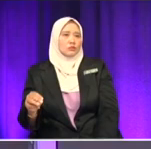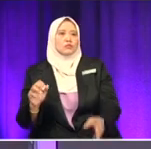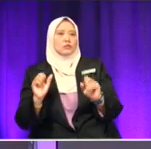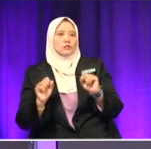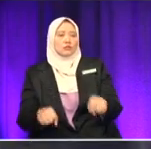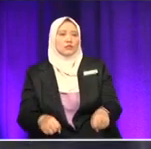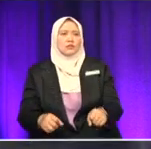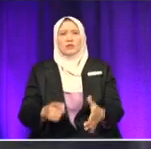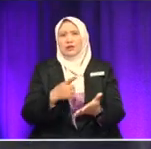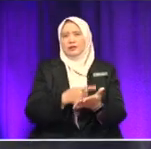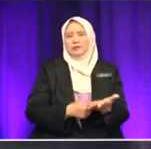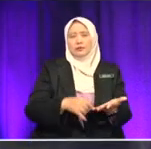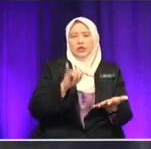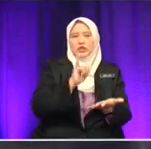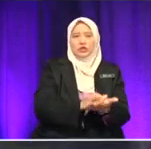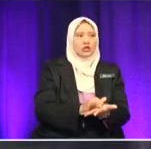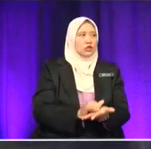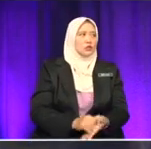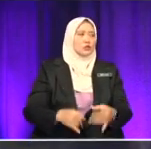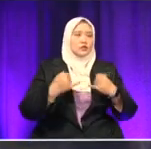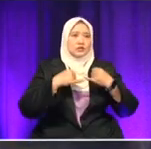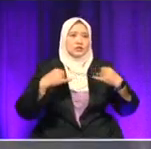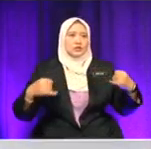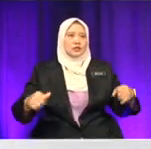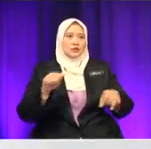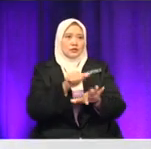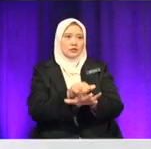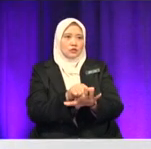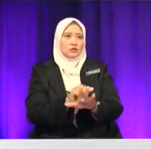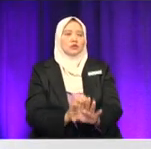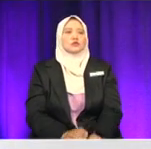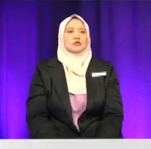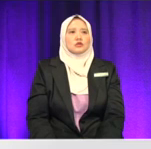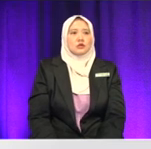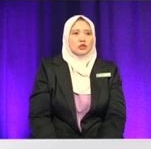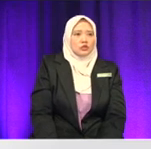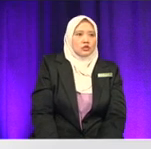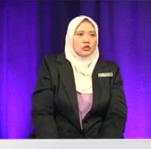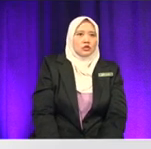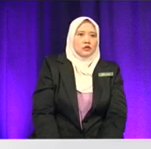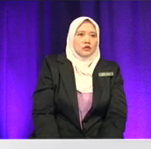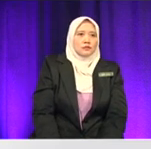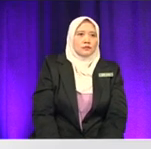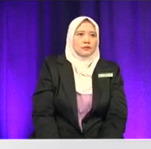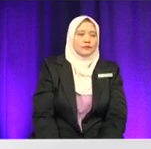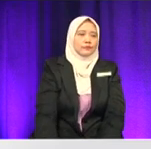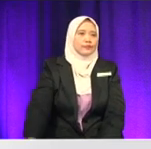untuk menjelaskan apakah ciri-ciri alga. Siapa boleh bantu cikgu dekat sini? Silakan anda boleh cikgu. Okey, Abbas, silakan.